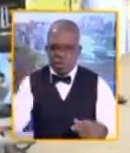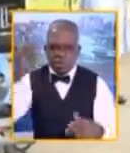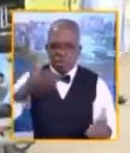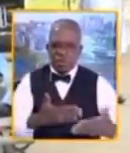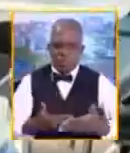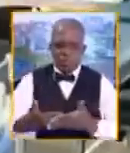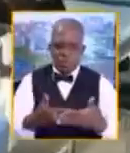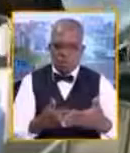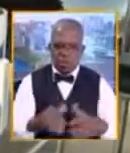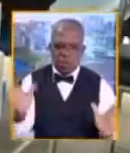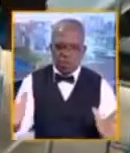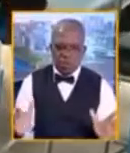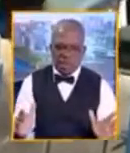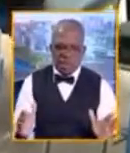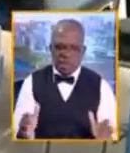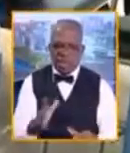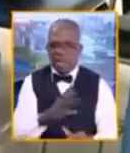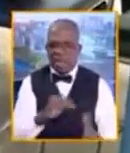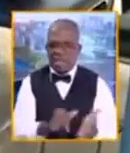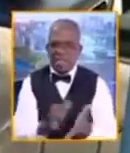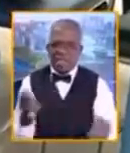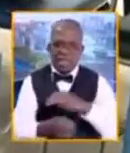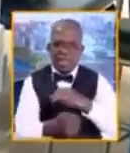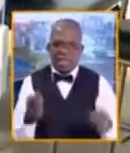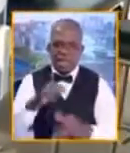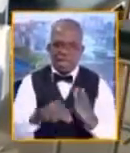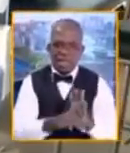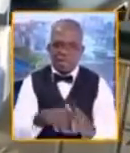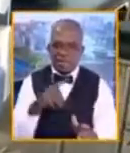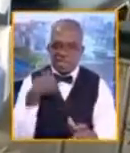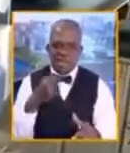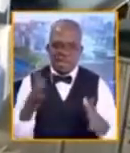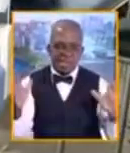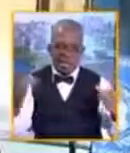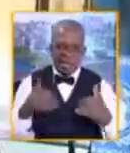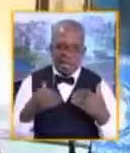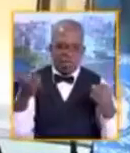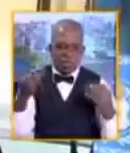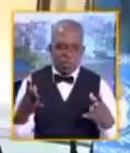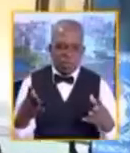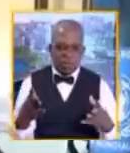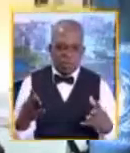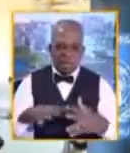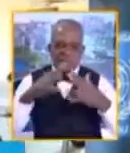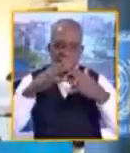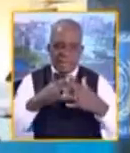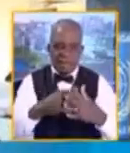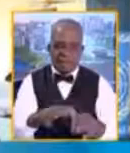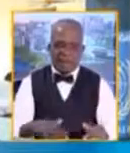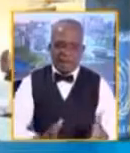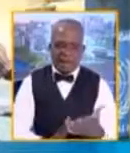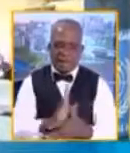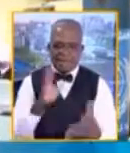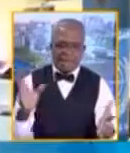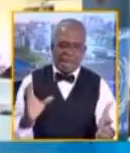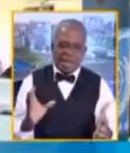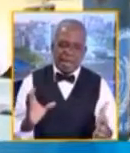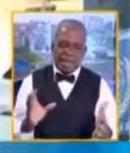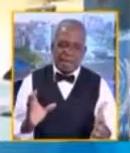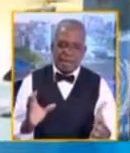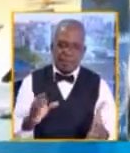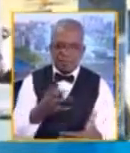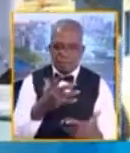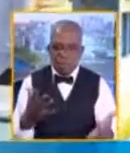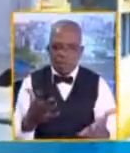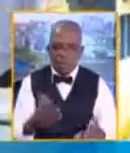une innovation qui regroupe plusieurs un module en e1 apparaître très efficace ça fait la